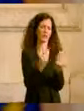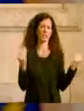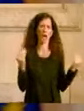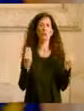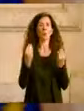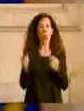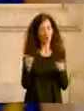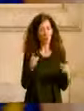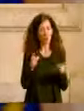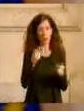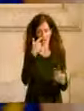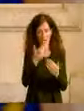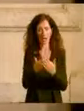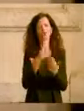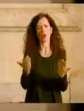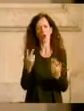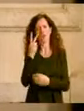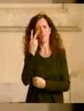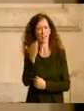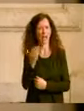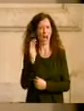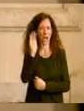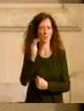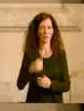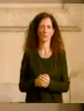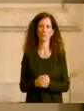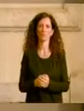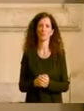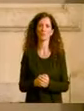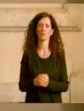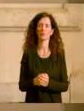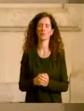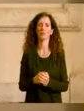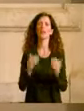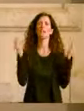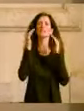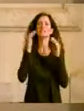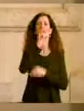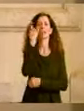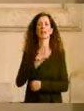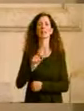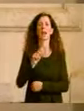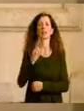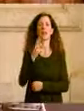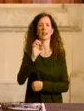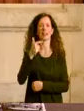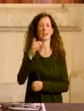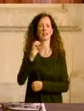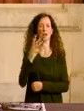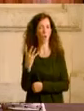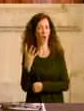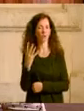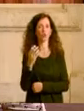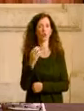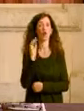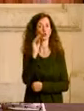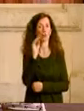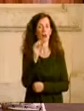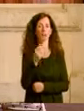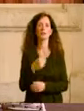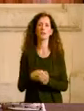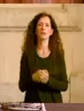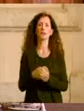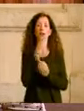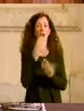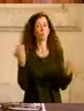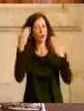debito vedremo. Marilena Vinci, stasera Italia, Rete 4. Buonasera Presidente. Buonasera. Lei poco fa ha